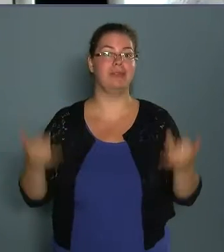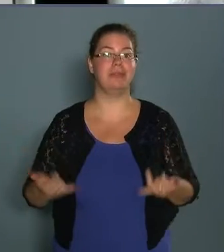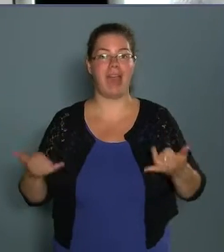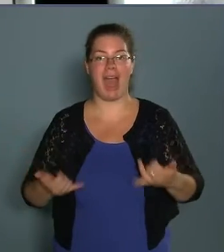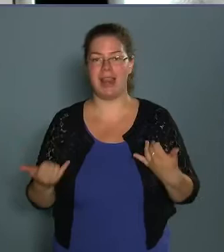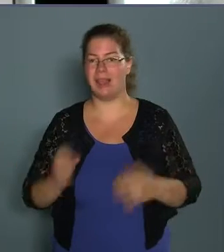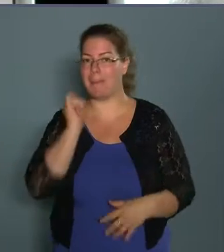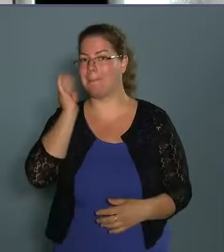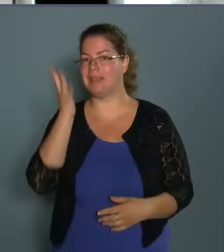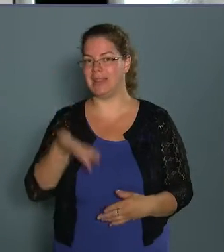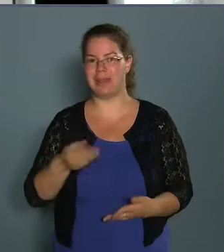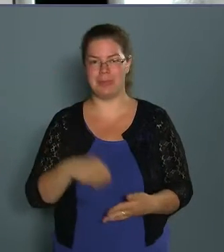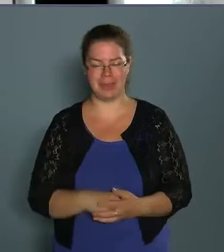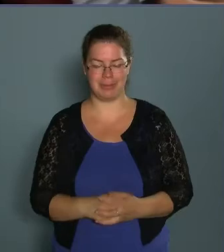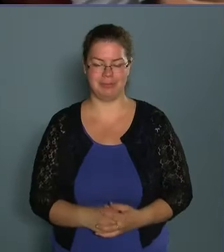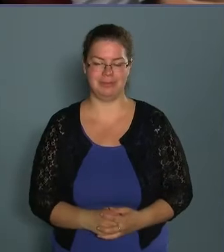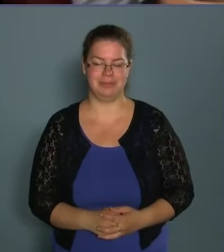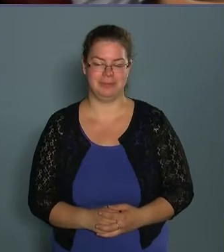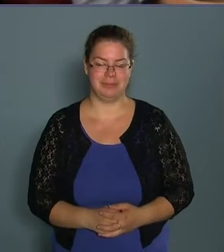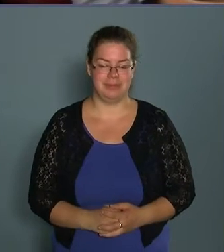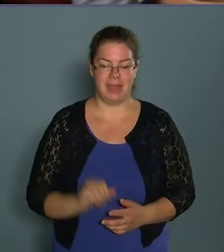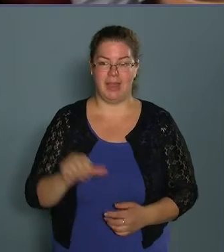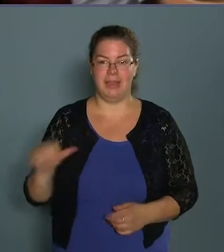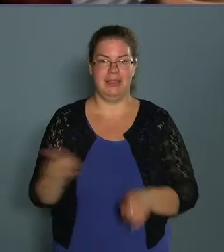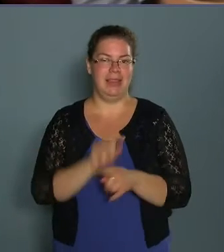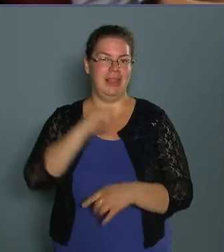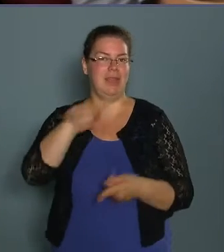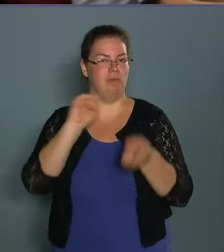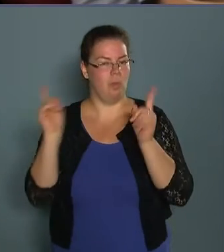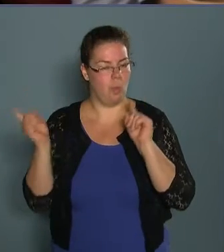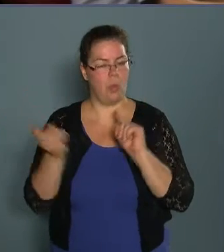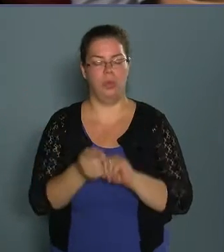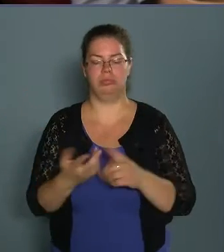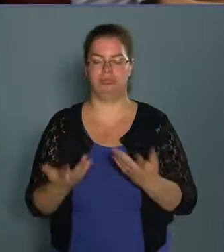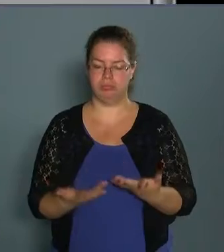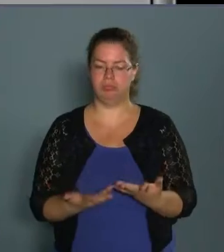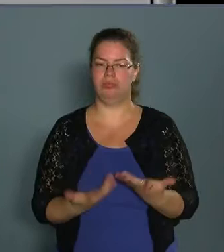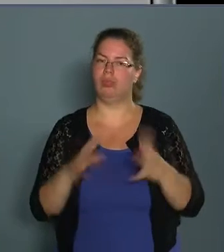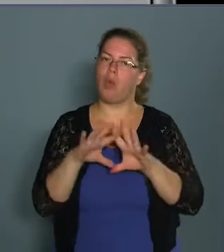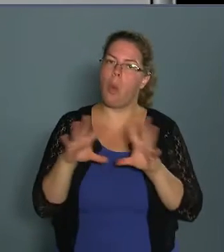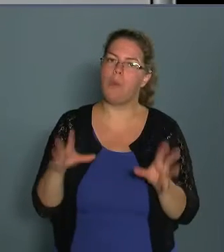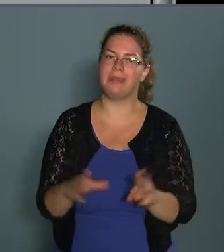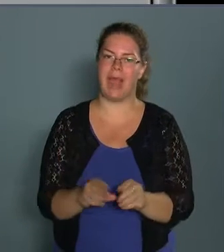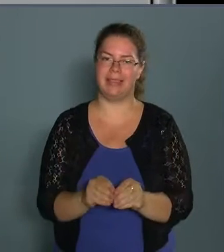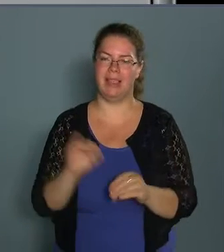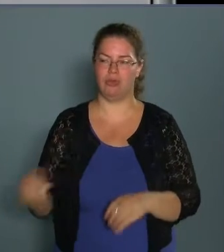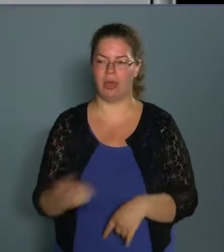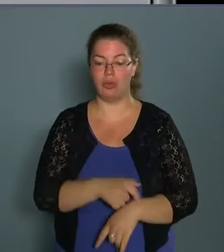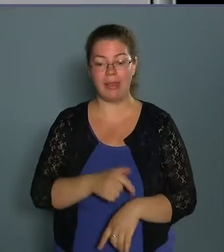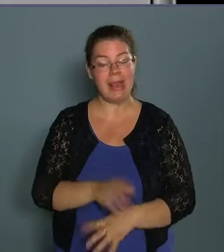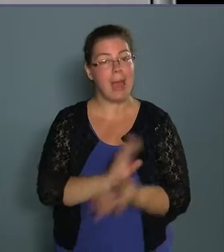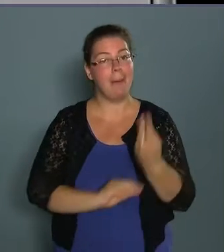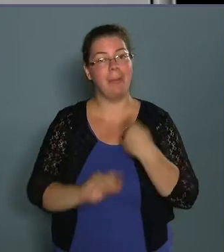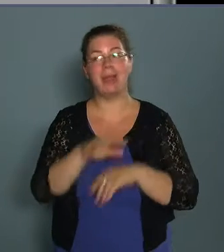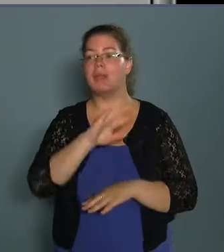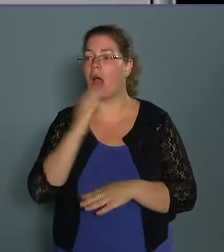jelen a mindennapjaiban? Hát egy-egy ilyen évforduló azért mindenféleképpen az összegzésnek is az ideje, hiszen